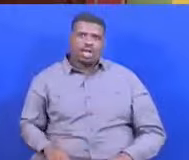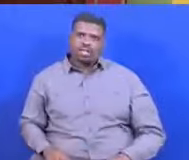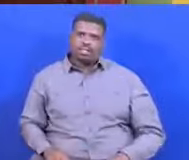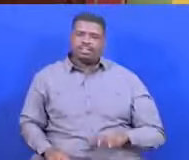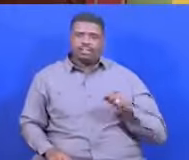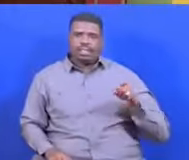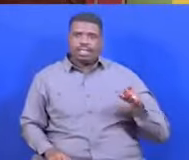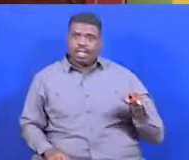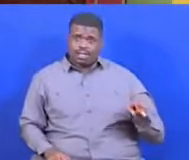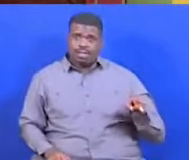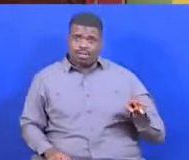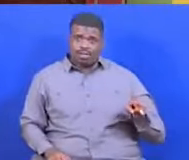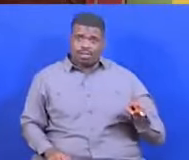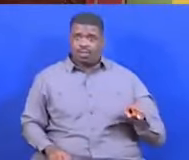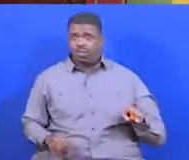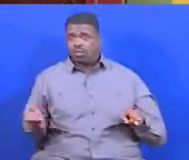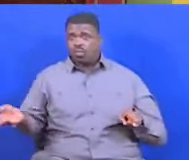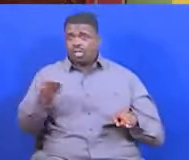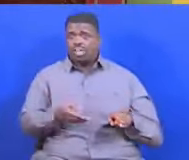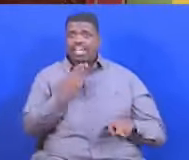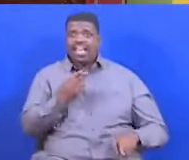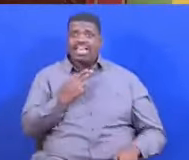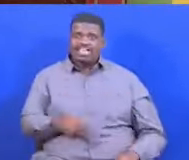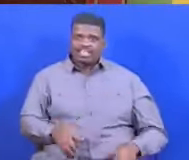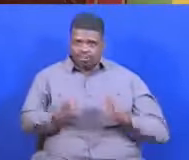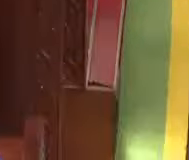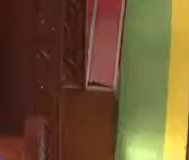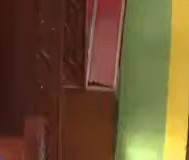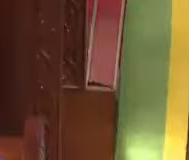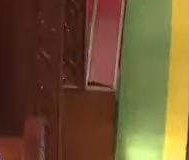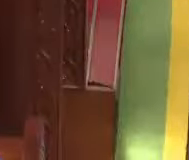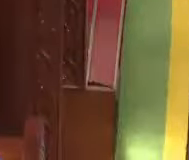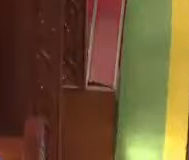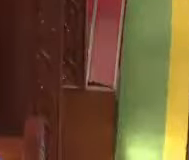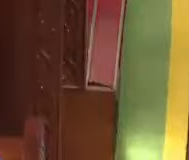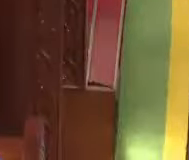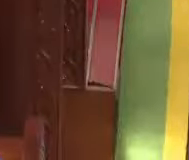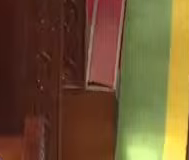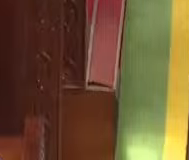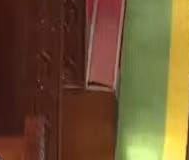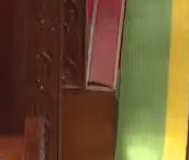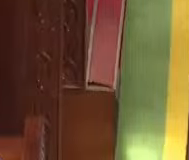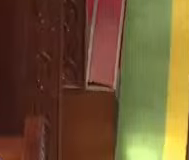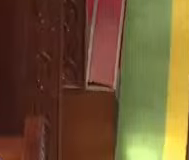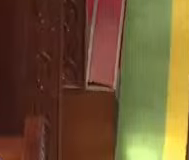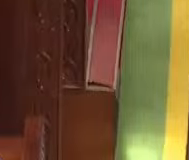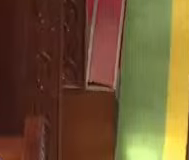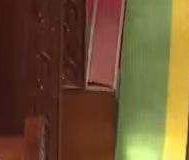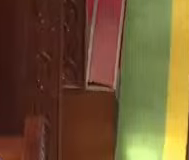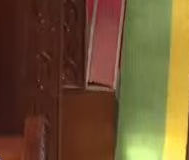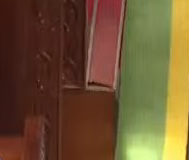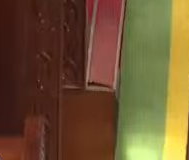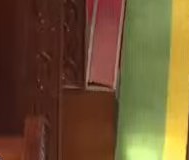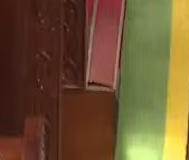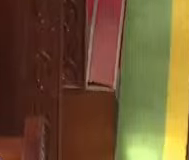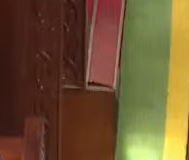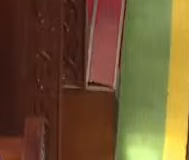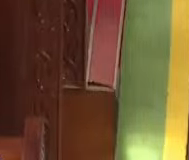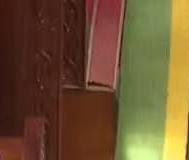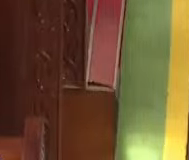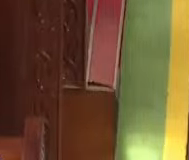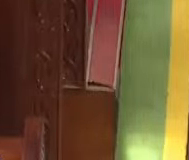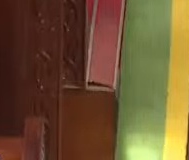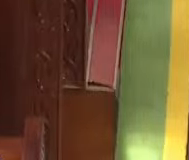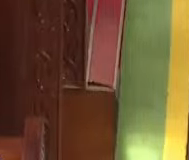hao wanaoingiza madawa ya kulevya ni wakina nani? Kwa hiyo Mheshimiwa Rais wetu ninampongeza sana. Mheshimiwa Rais aliamua